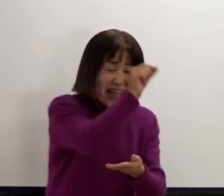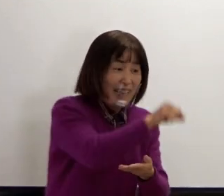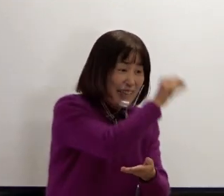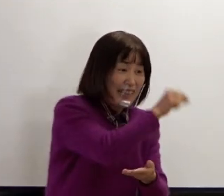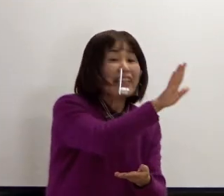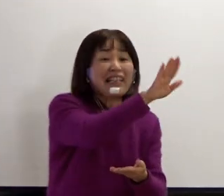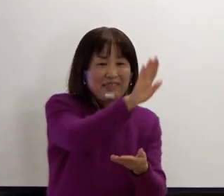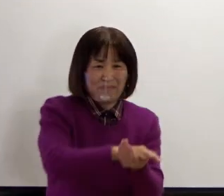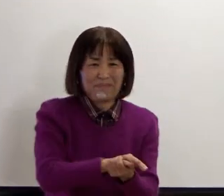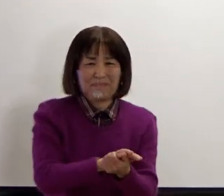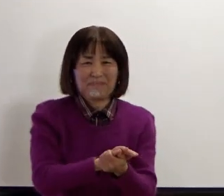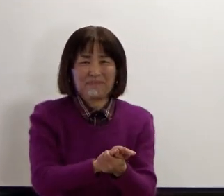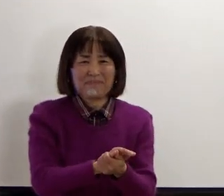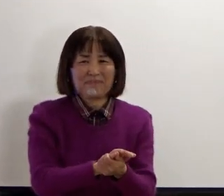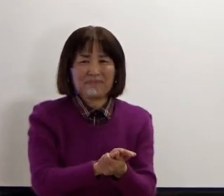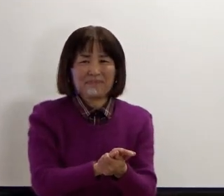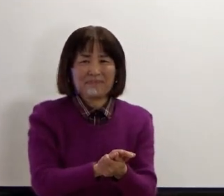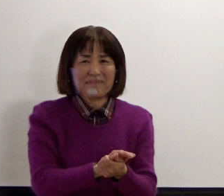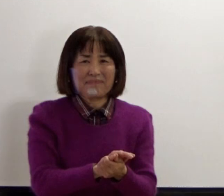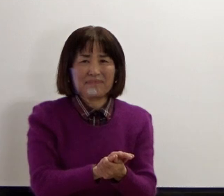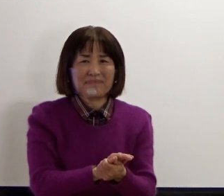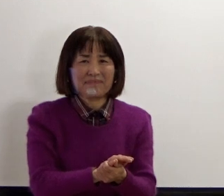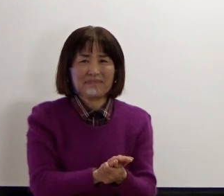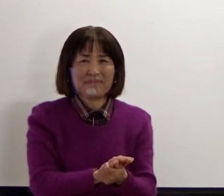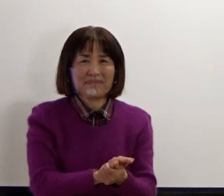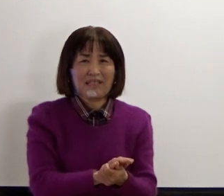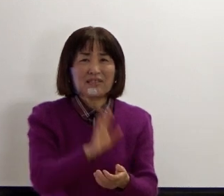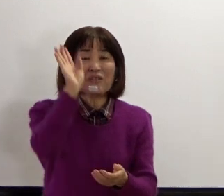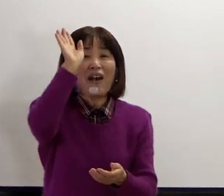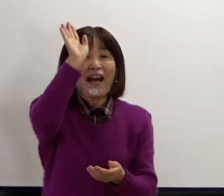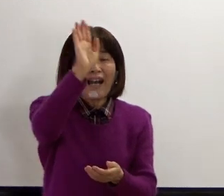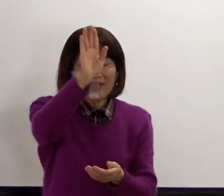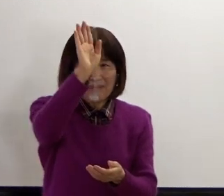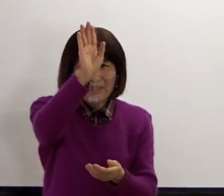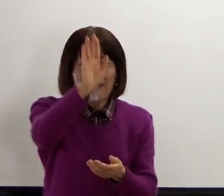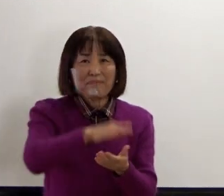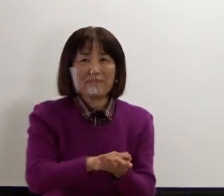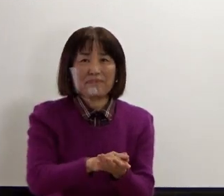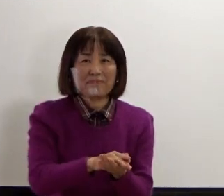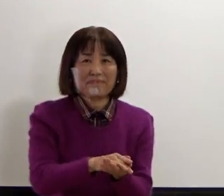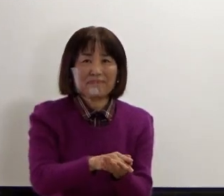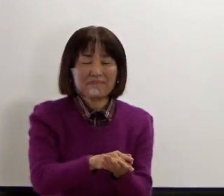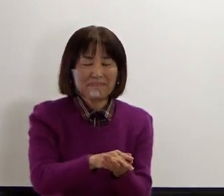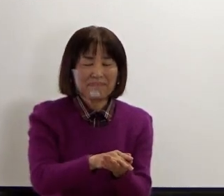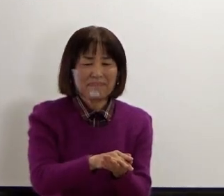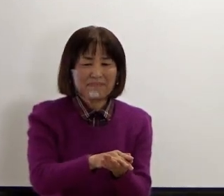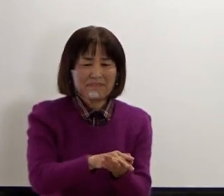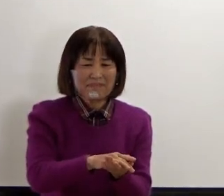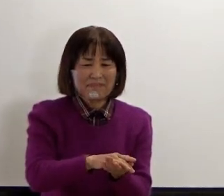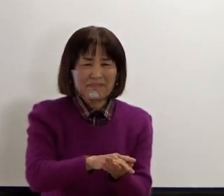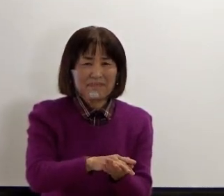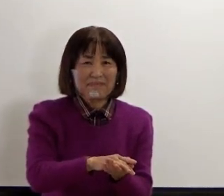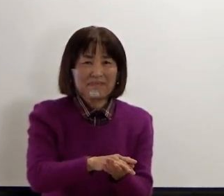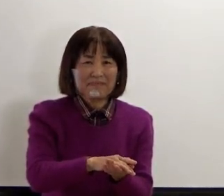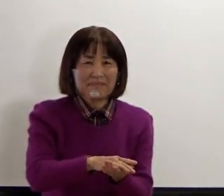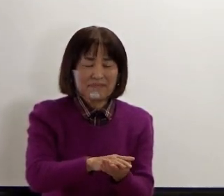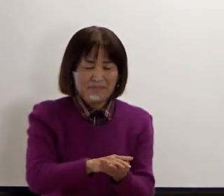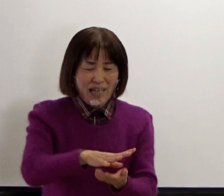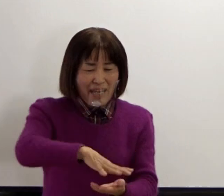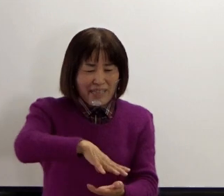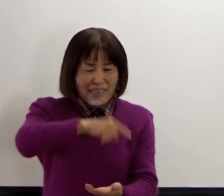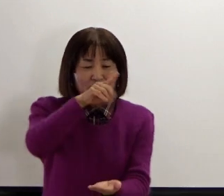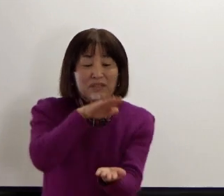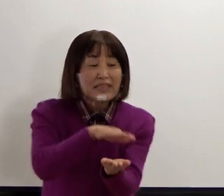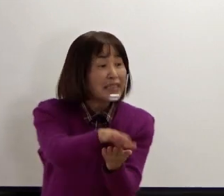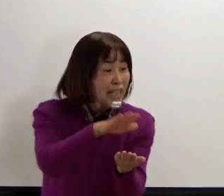くて、確かグーテンベルクの活版印刷、最初にやったのは聖書ですけども、その時につけ